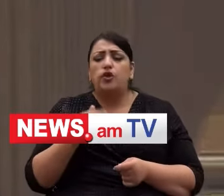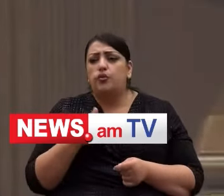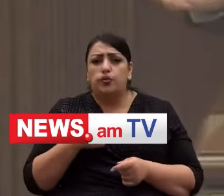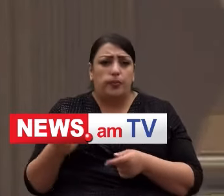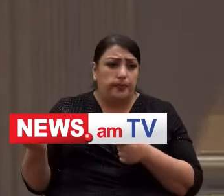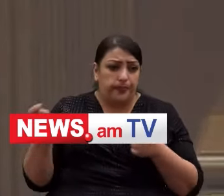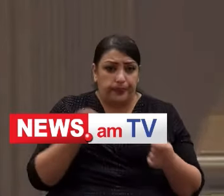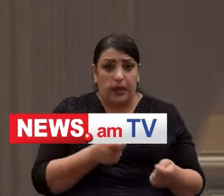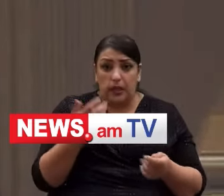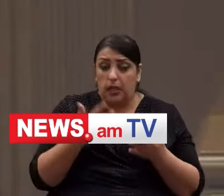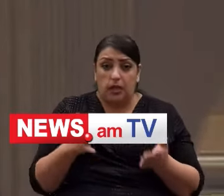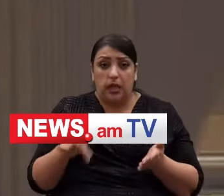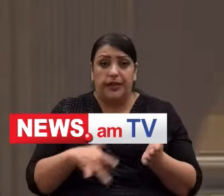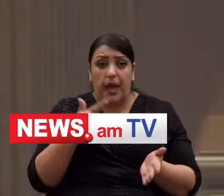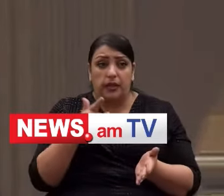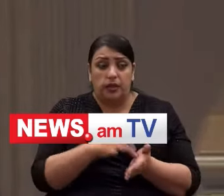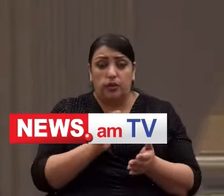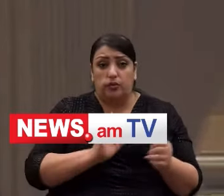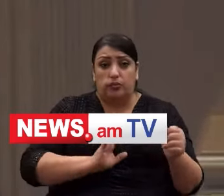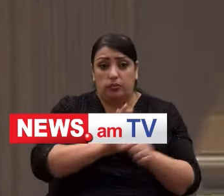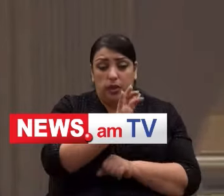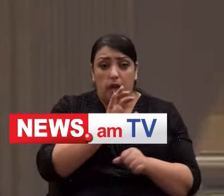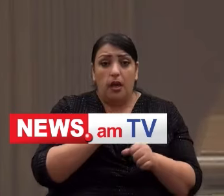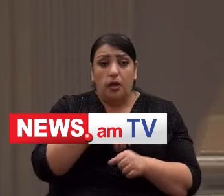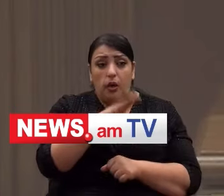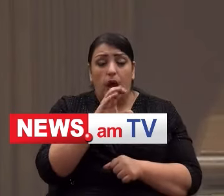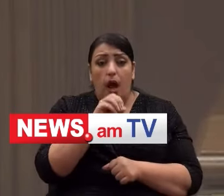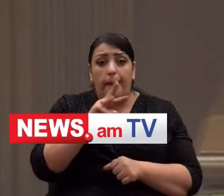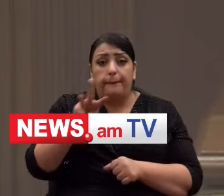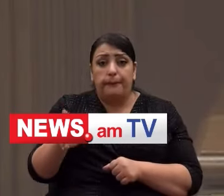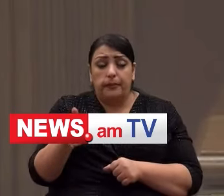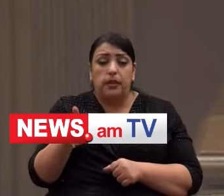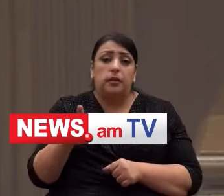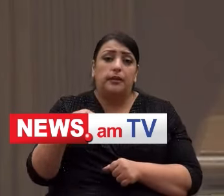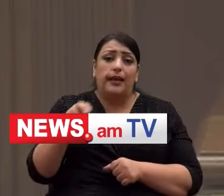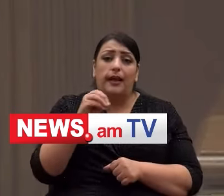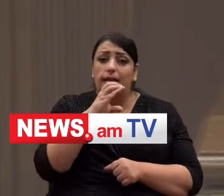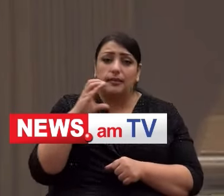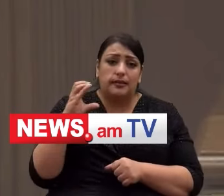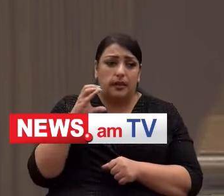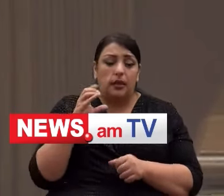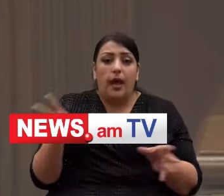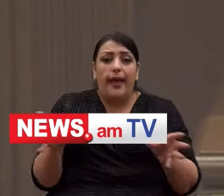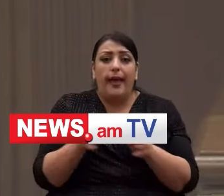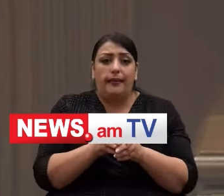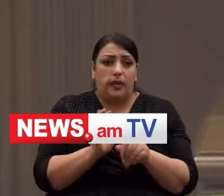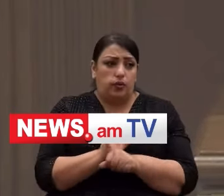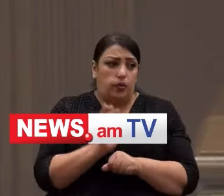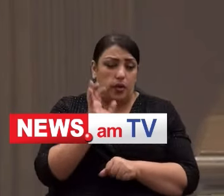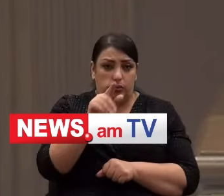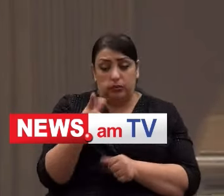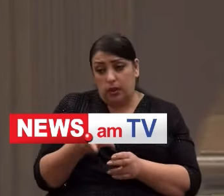հանում ես երկրից դուրս, այնտեղ է ավելացված արժեքի հարկը հետս ստանում։ Հիմա այդ մարդիկ պլանավորել